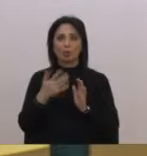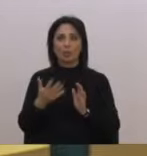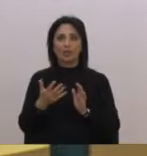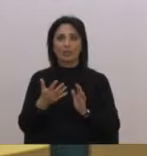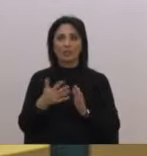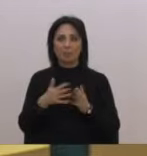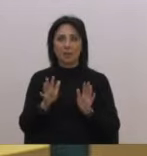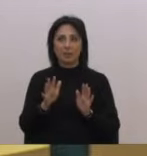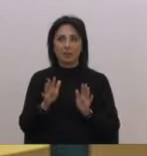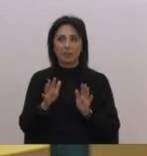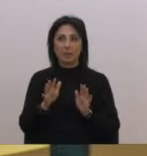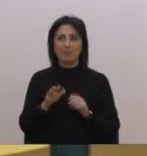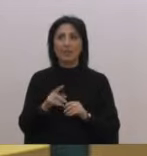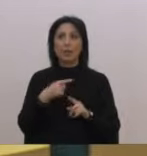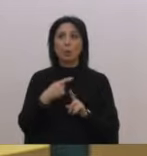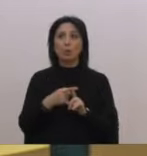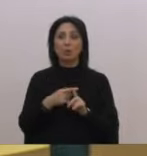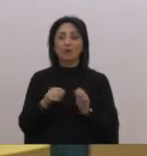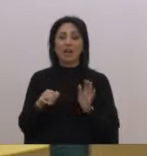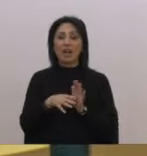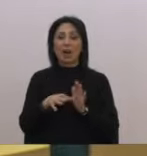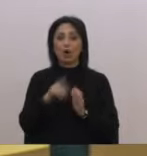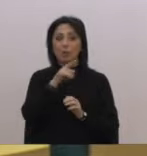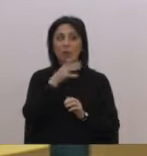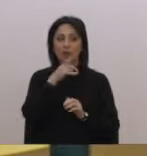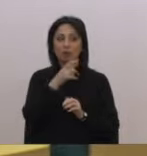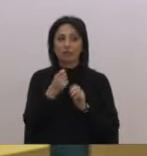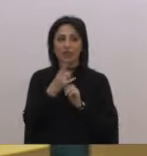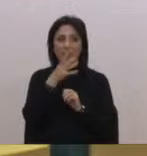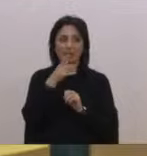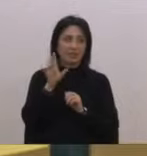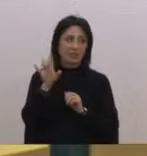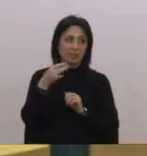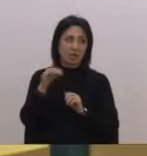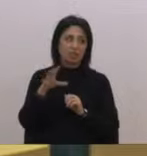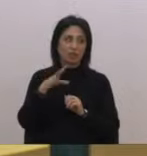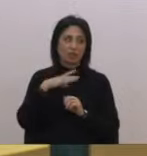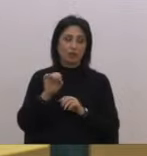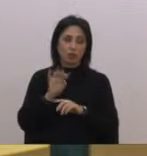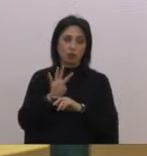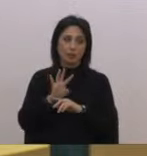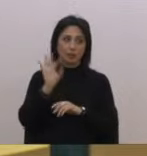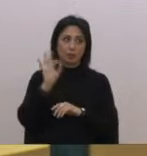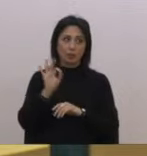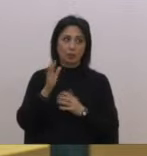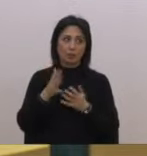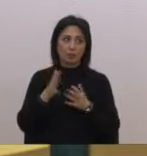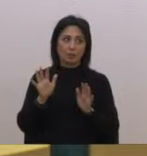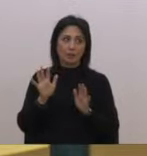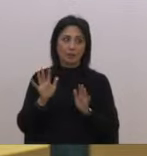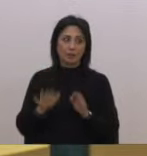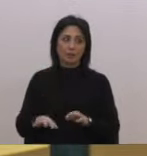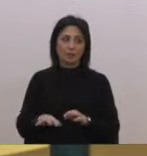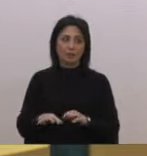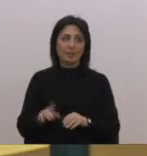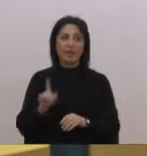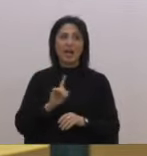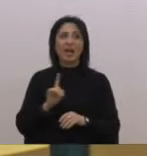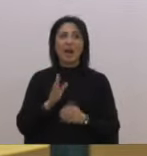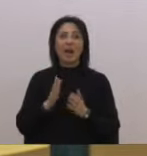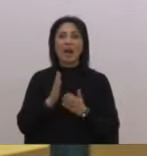ანუ მეტი. და პლუს რეკორდიც მაგ დროს იყო, 11 წლის მაისში იყო 14%-ზე მეტი. და რა